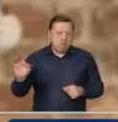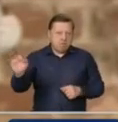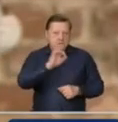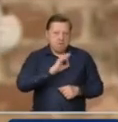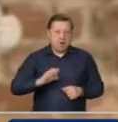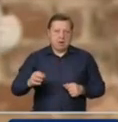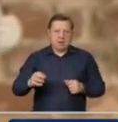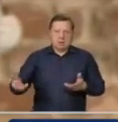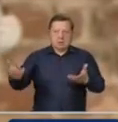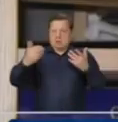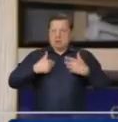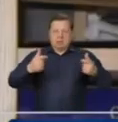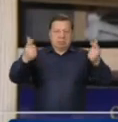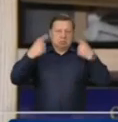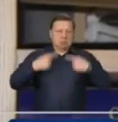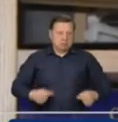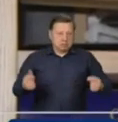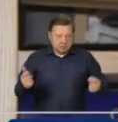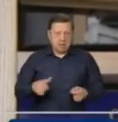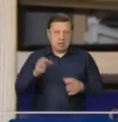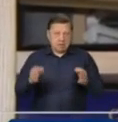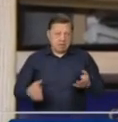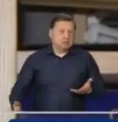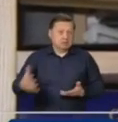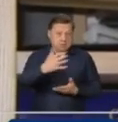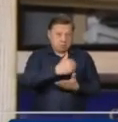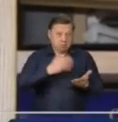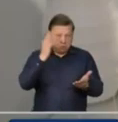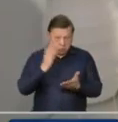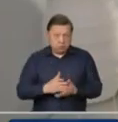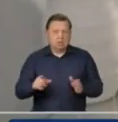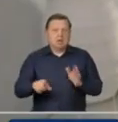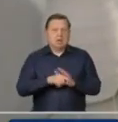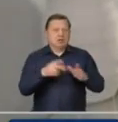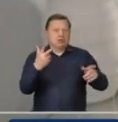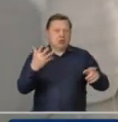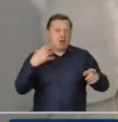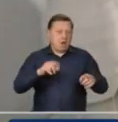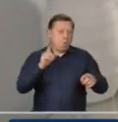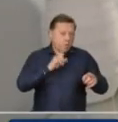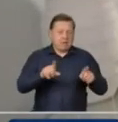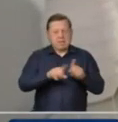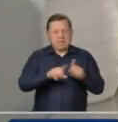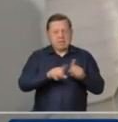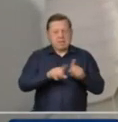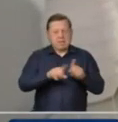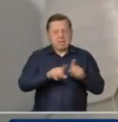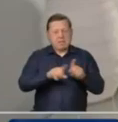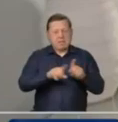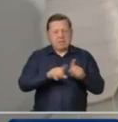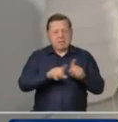było niesamowite. Teraz z zebranych rzeczy będzie mógł korzystać nie tylko 3-latek, ale również inne dzieci z placówki.